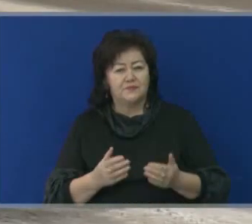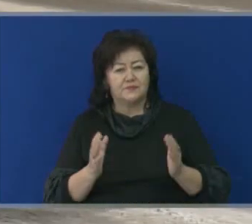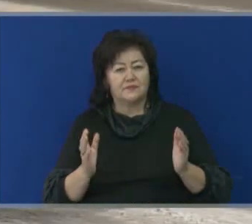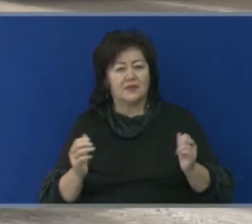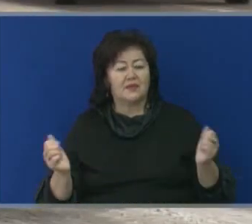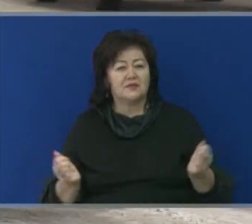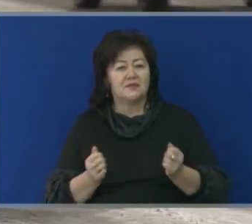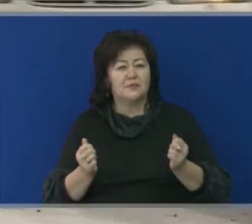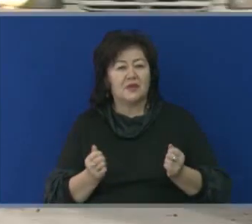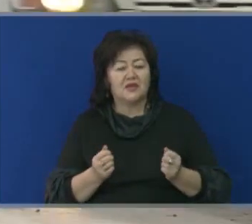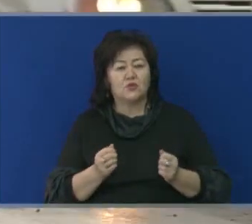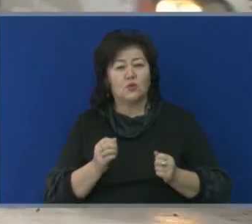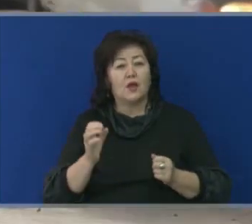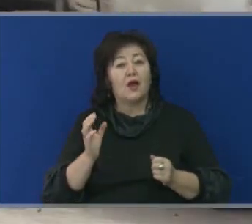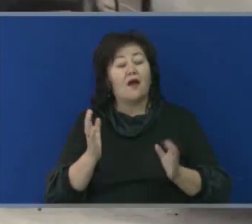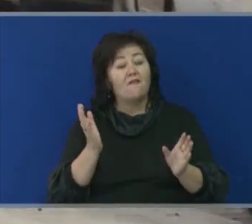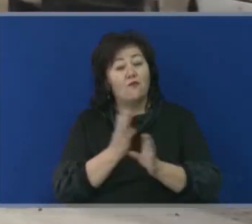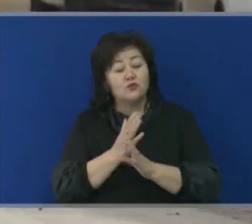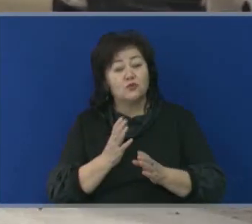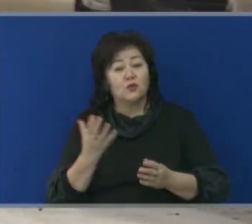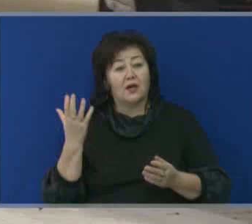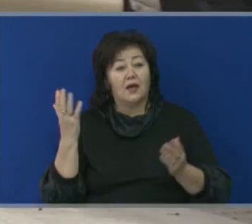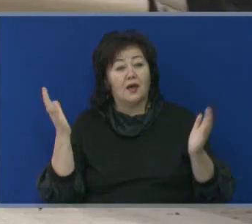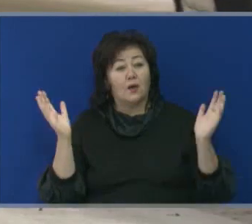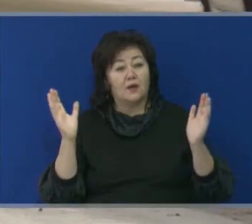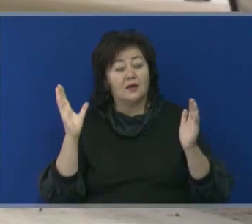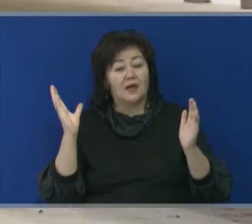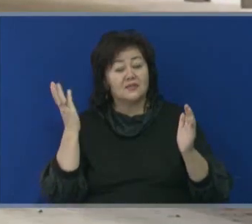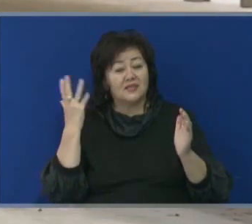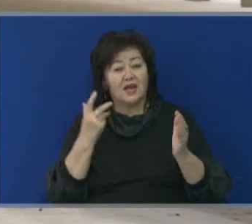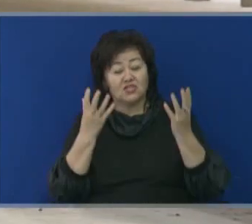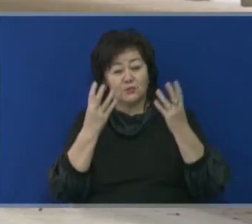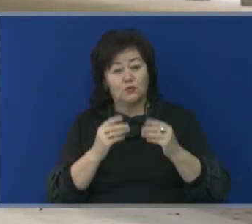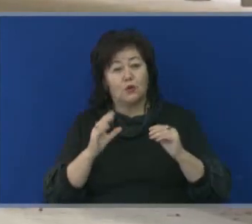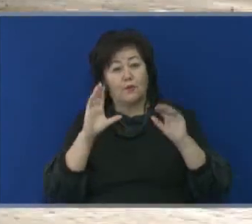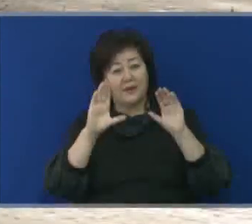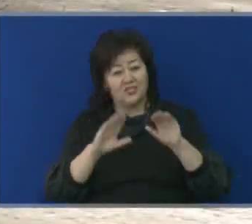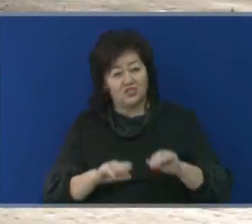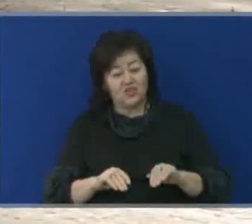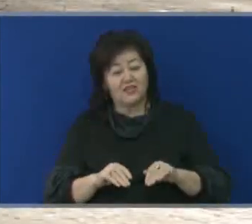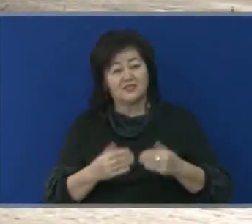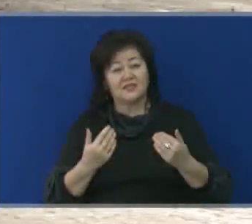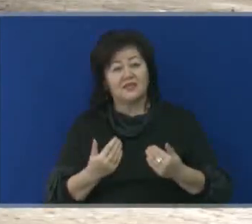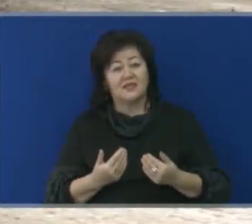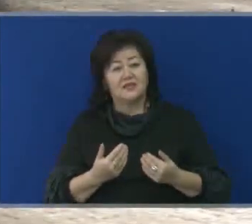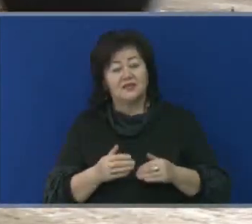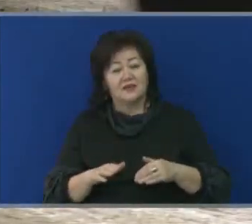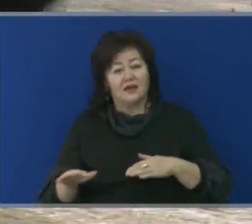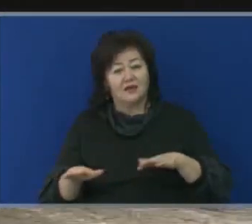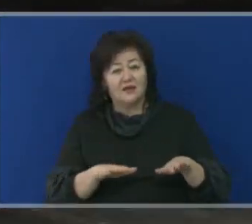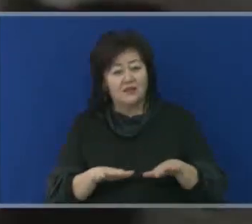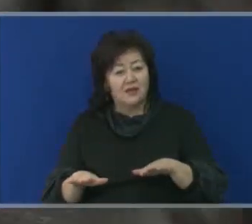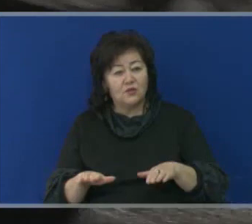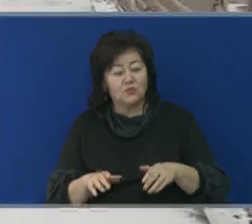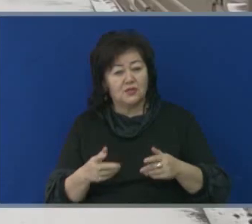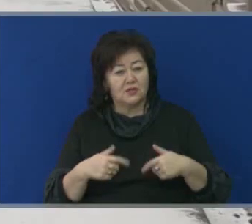Температура воздуха с каждым днем становится ниже, а сегодня и вовсе выпал снег. Это означает, что на проезжей части и тротуарах города образуется гололед.